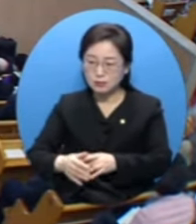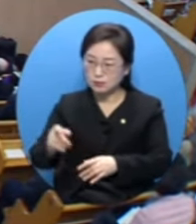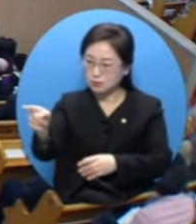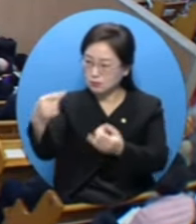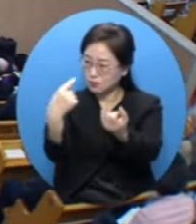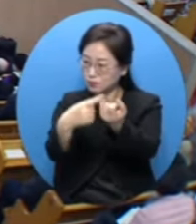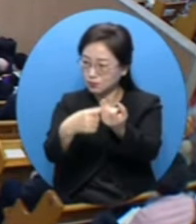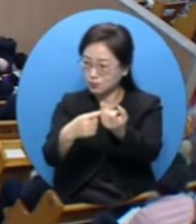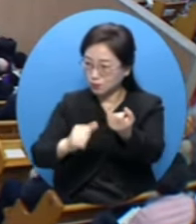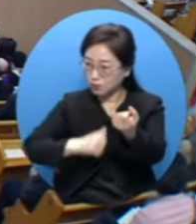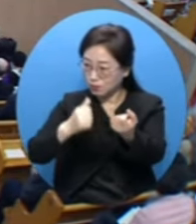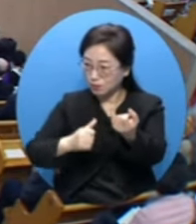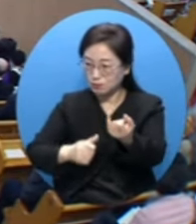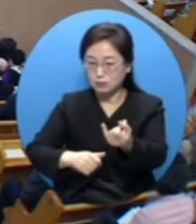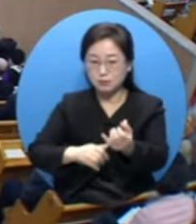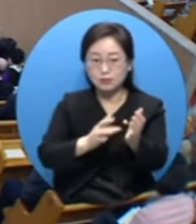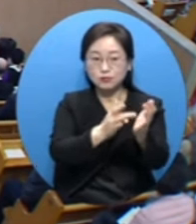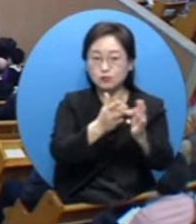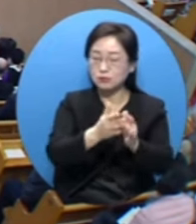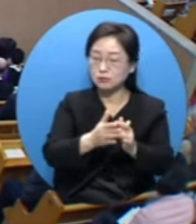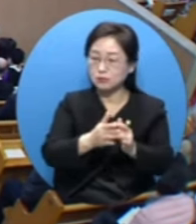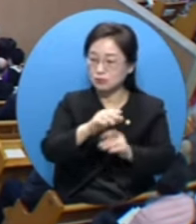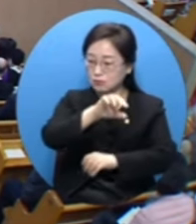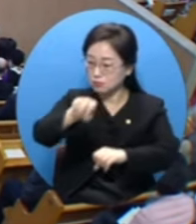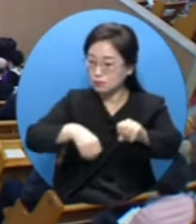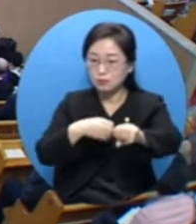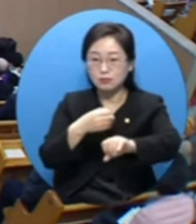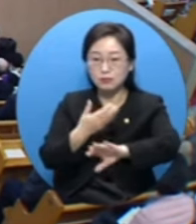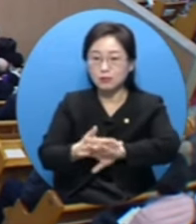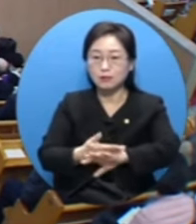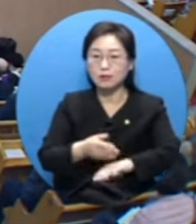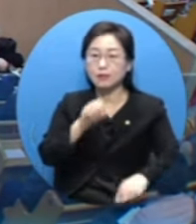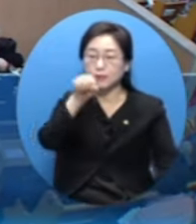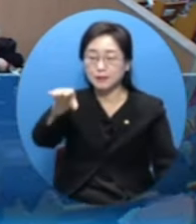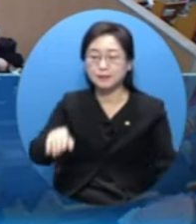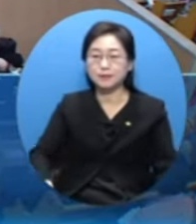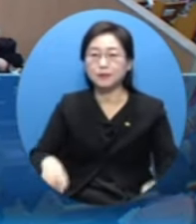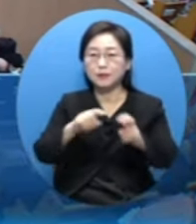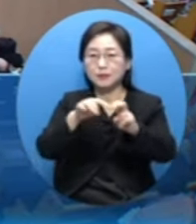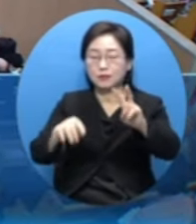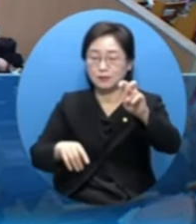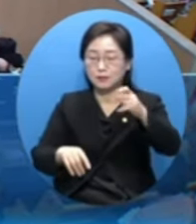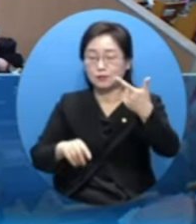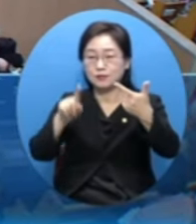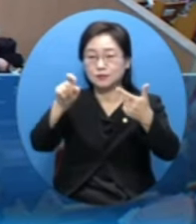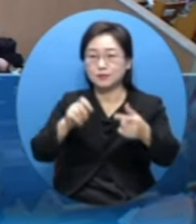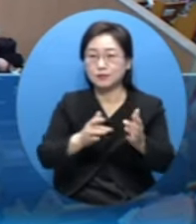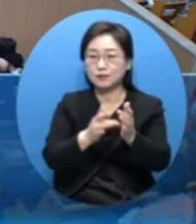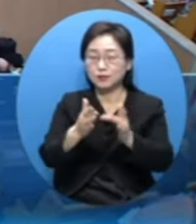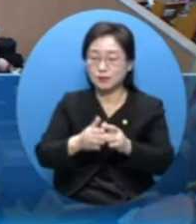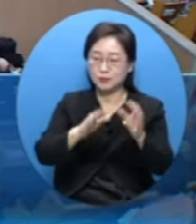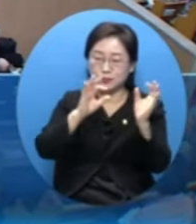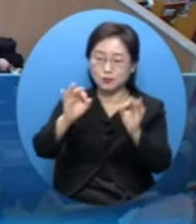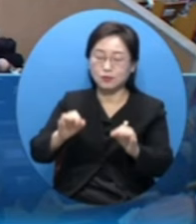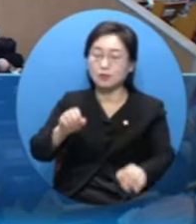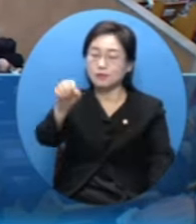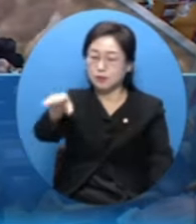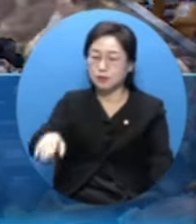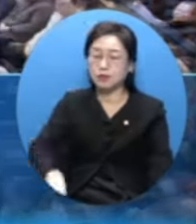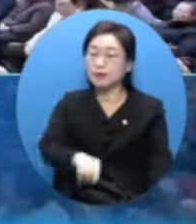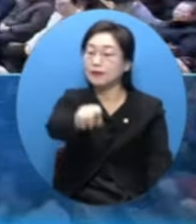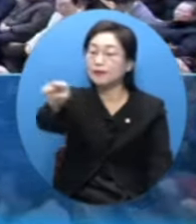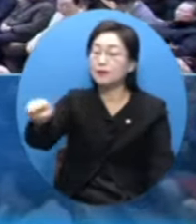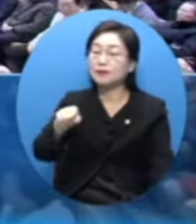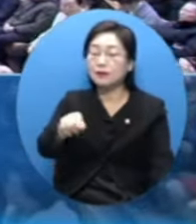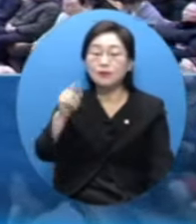때 주님은 오히려 이렇게 말씀하셨습니다. 마태복음 21장 10절입니다. 예수께서 아시고 그들에게 이르시되